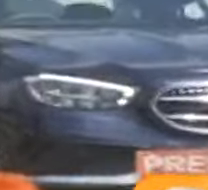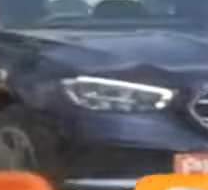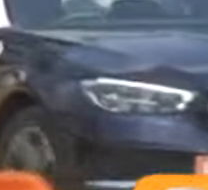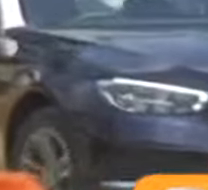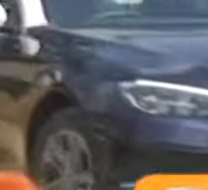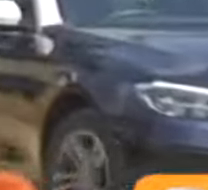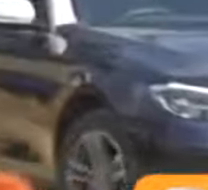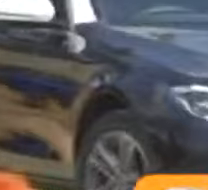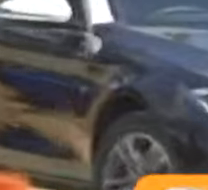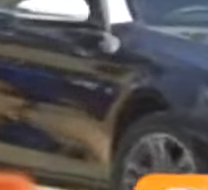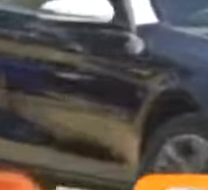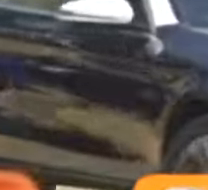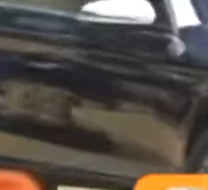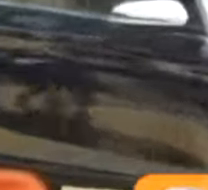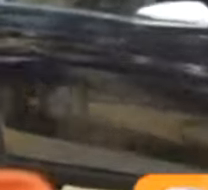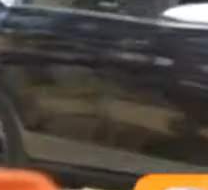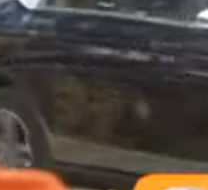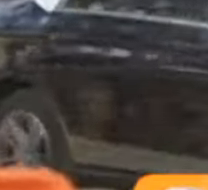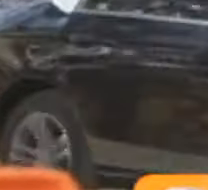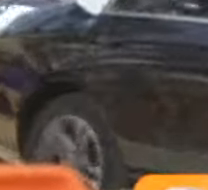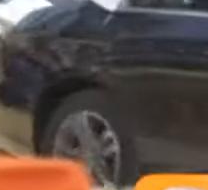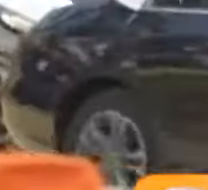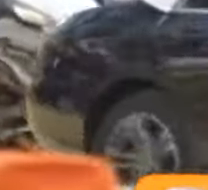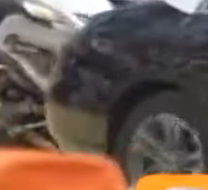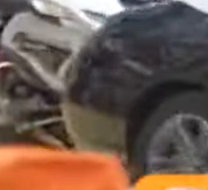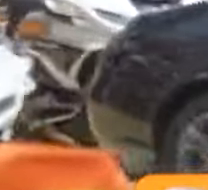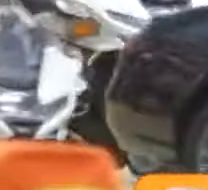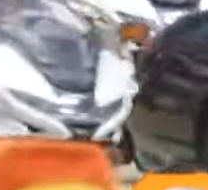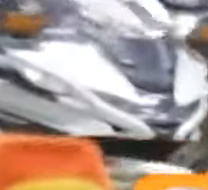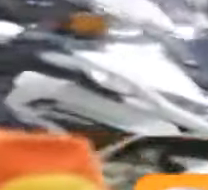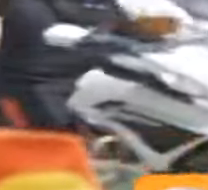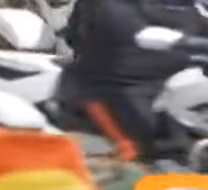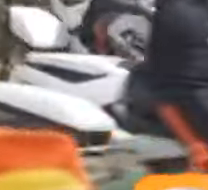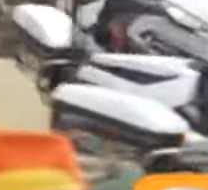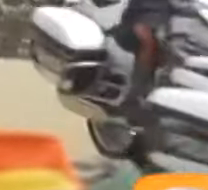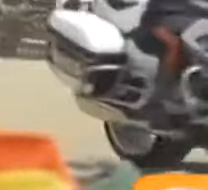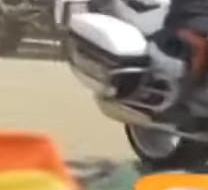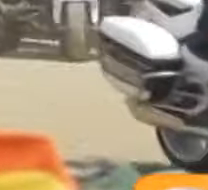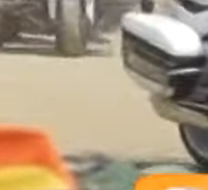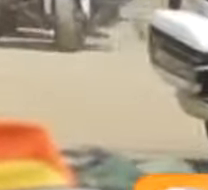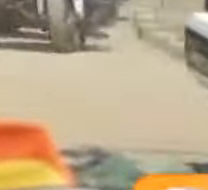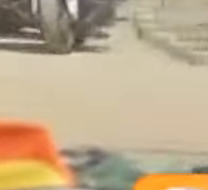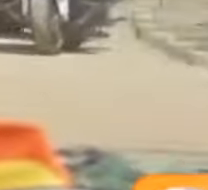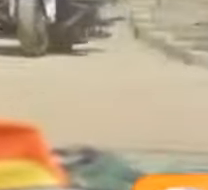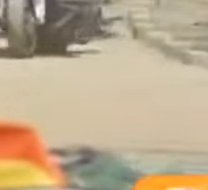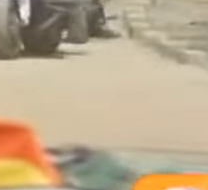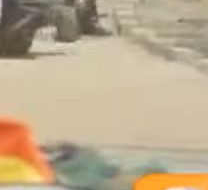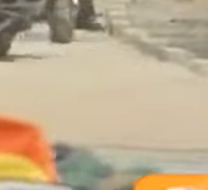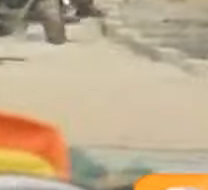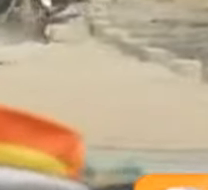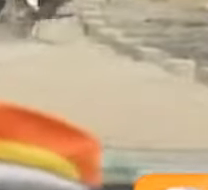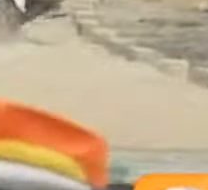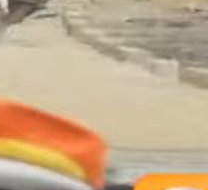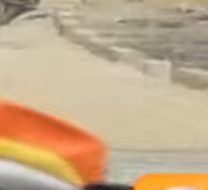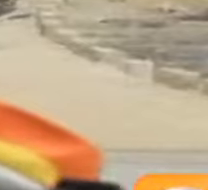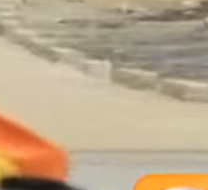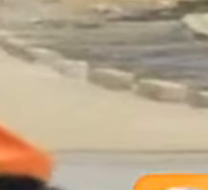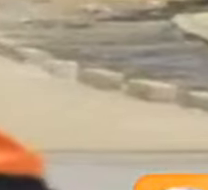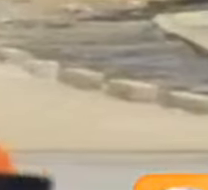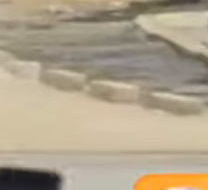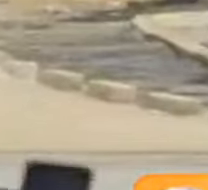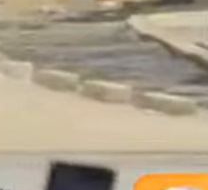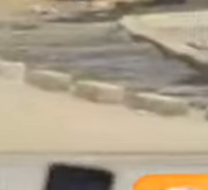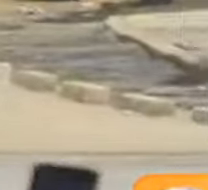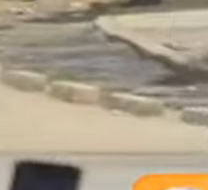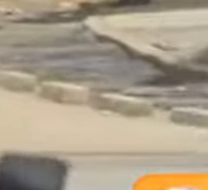Rais pamoja na mama taifa waweze kuondoka. Wale wengine tafadhali viongozi tutulie jukwani ili